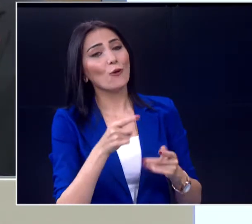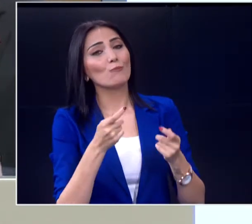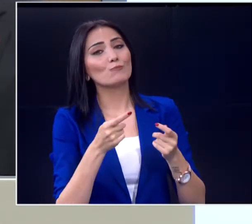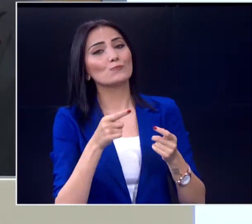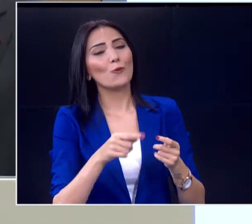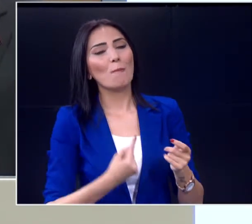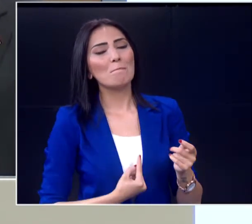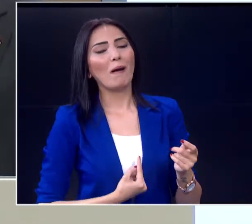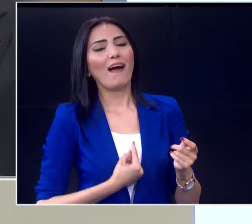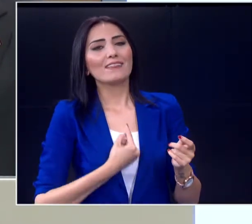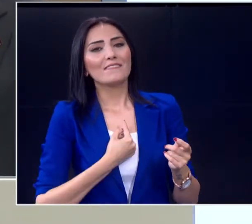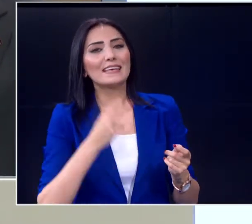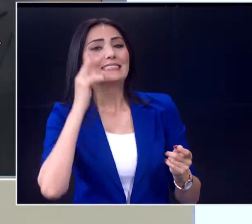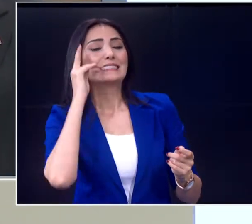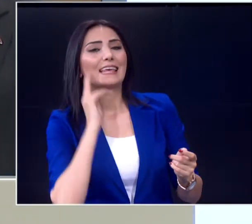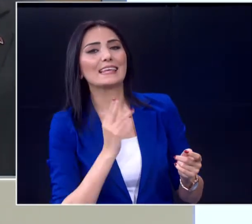manevi zenginliğiniz